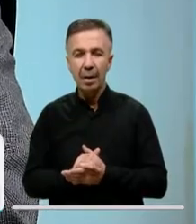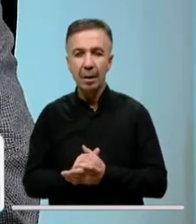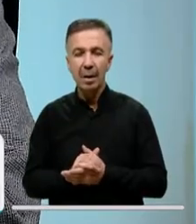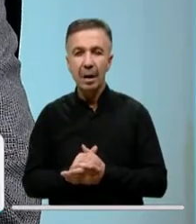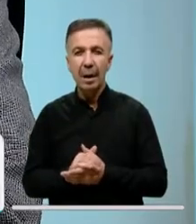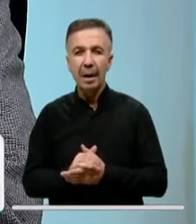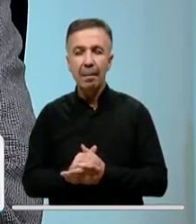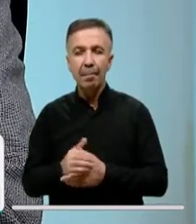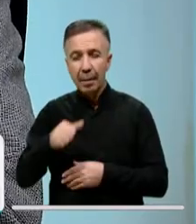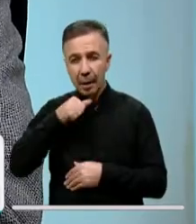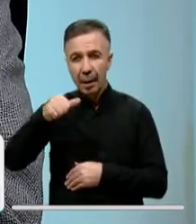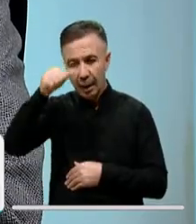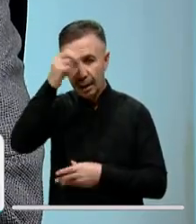gidebilme